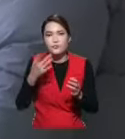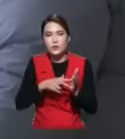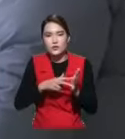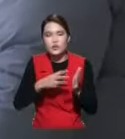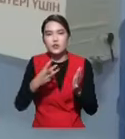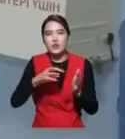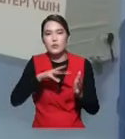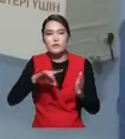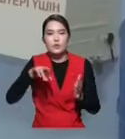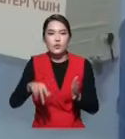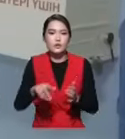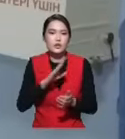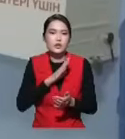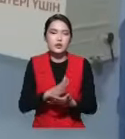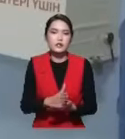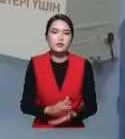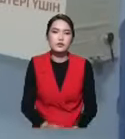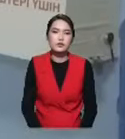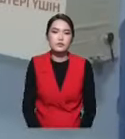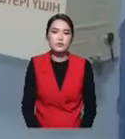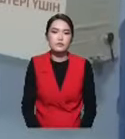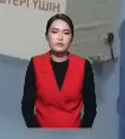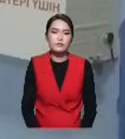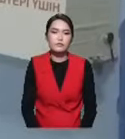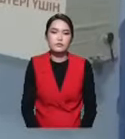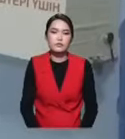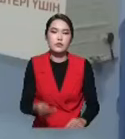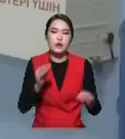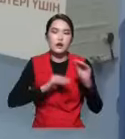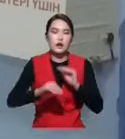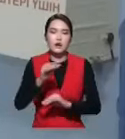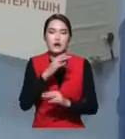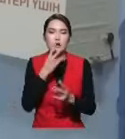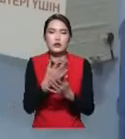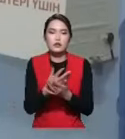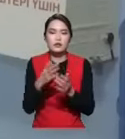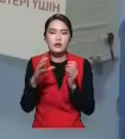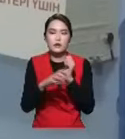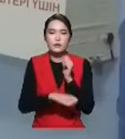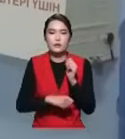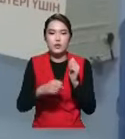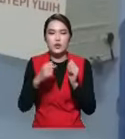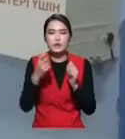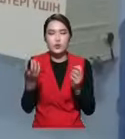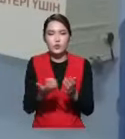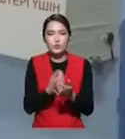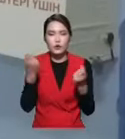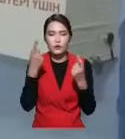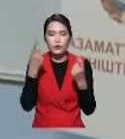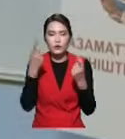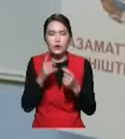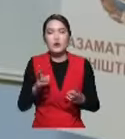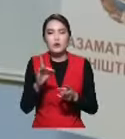миллионов тенге. Проводится расследование уголовного дела по статье 190, части 4 Уголовного кодекса, то есть